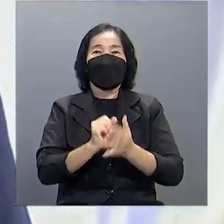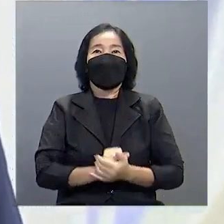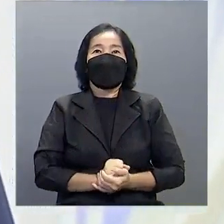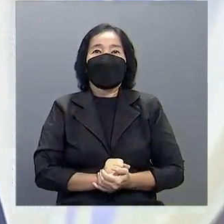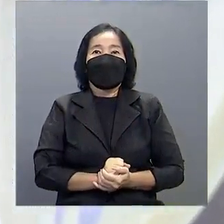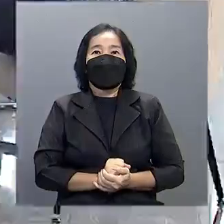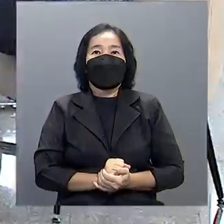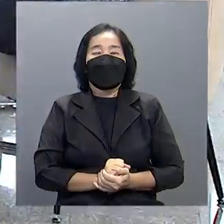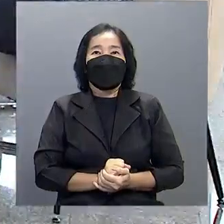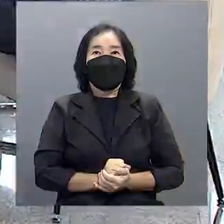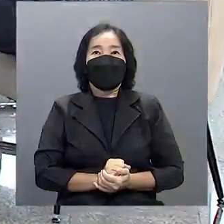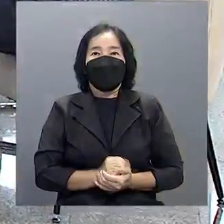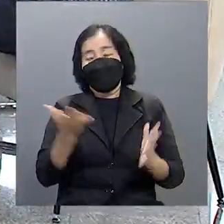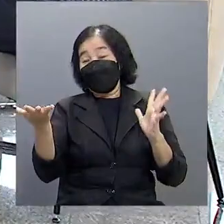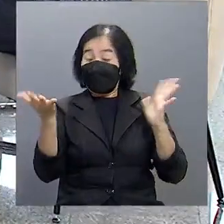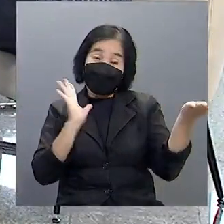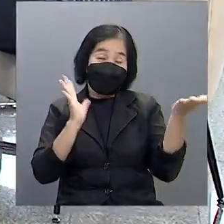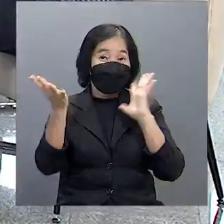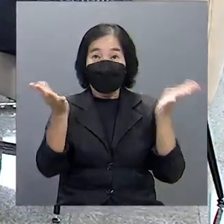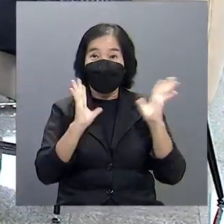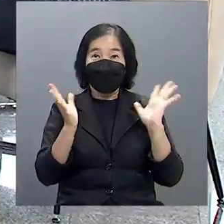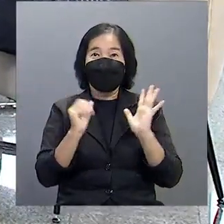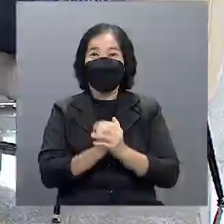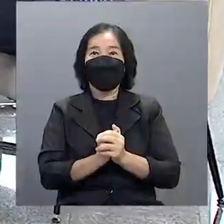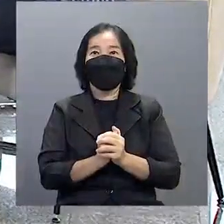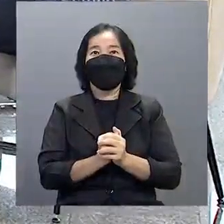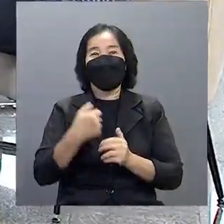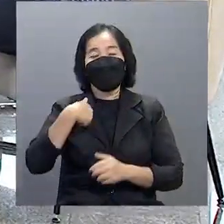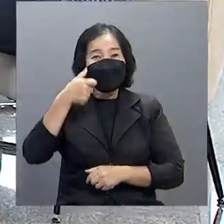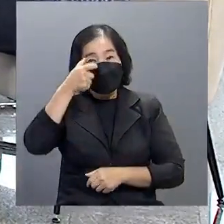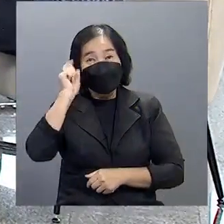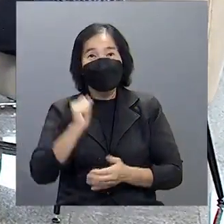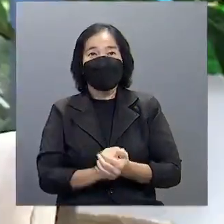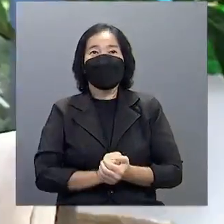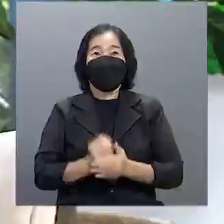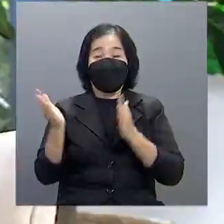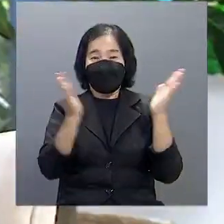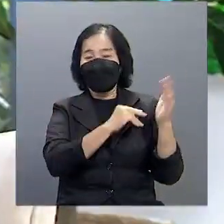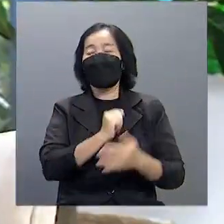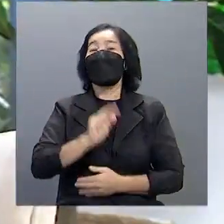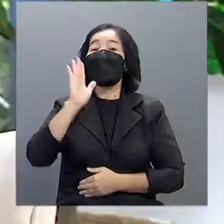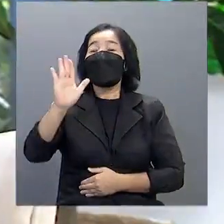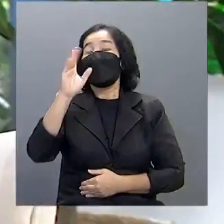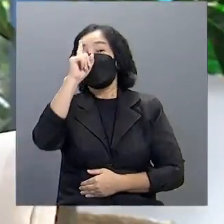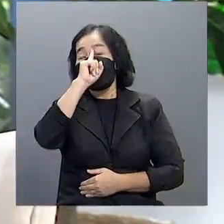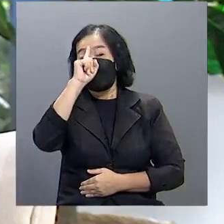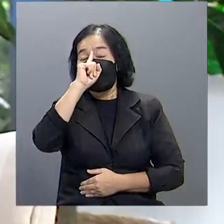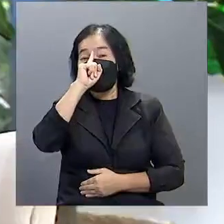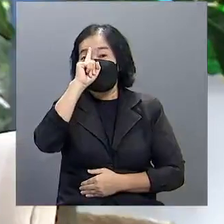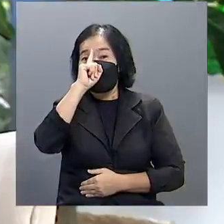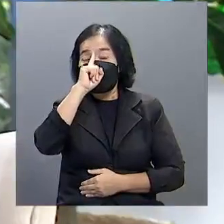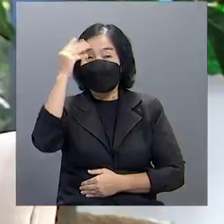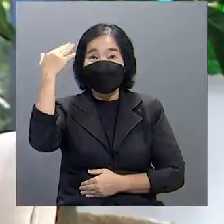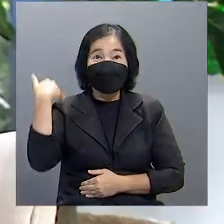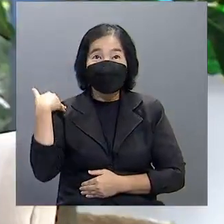ดูจากมือไม้ของเขาดิฉันควรจะพูดของดิฉันเองดีไหม ไม่เดี๋ยวของยุ้ยกับของยุ้ยกับของคุณชูผู้เดี๋ยวผมพูดให้นะครับ